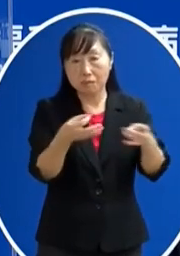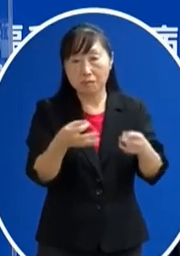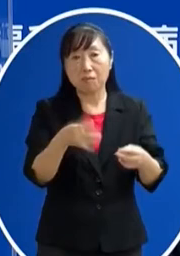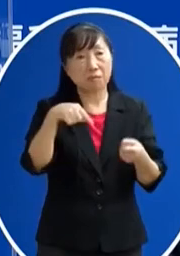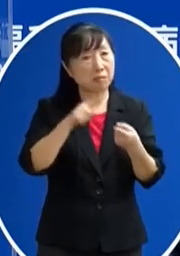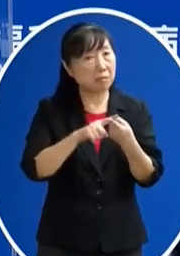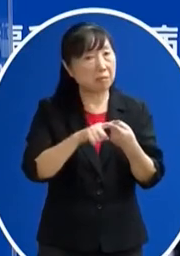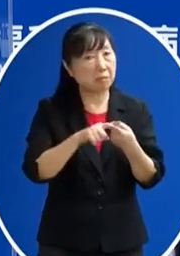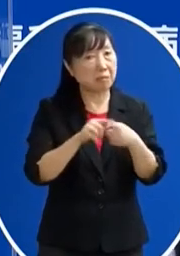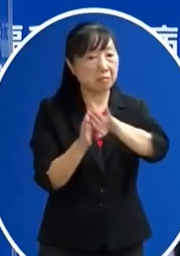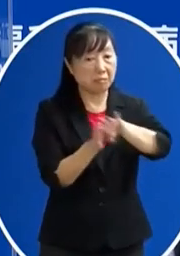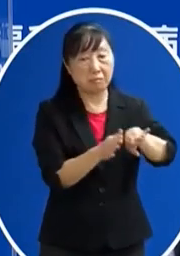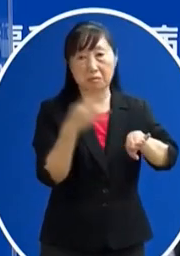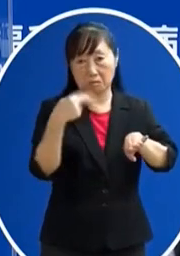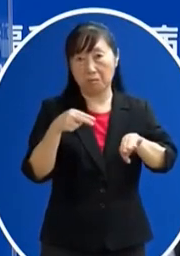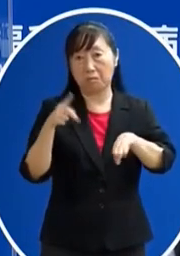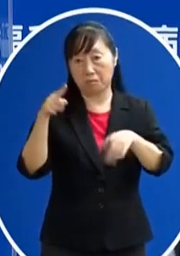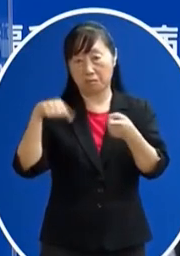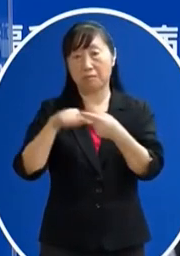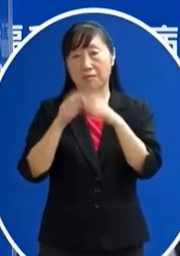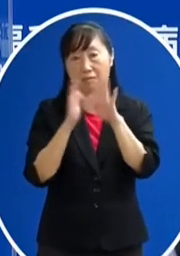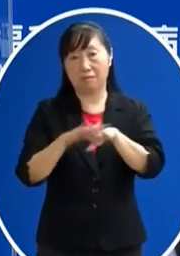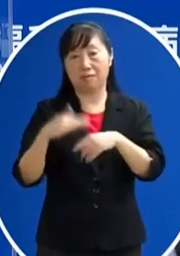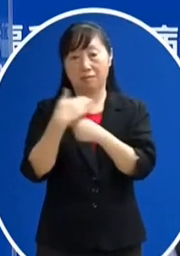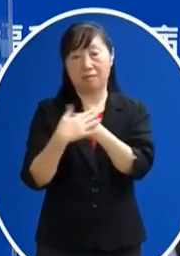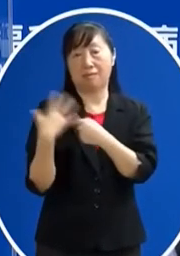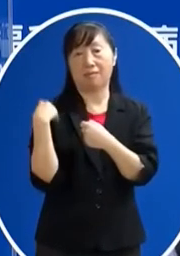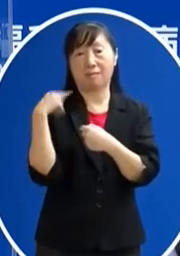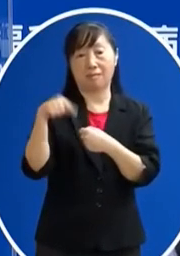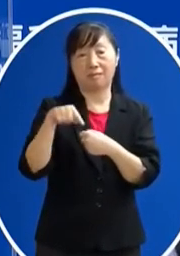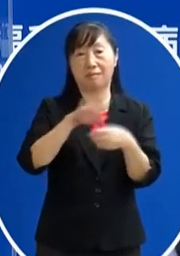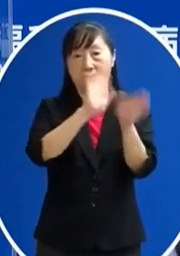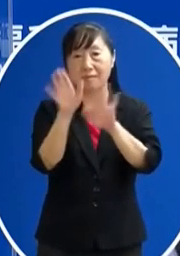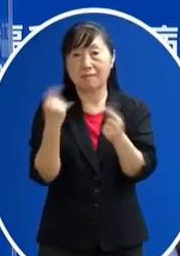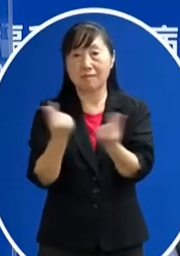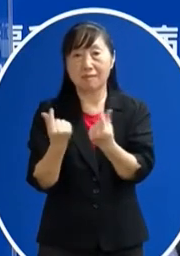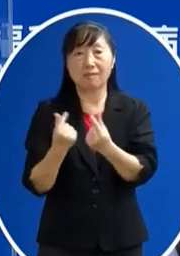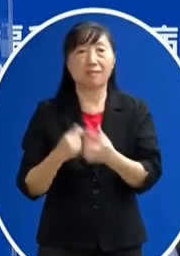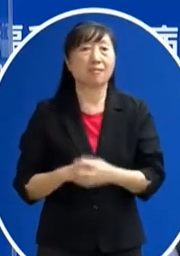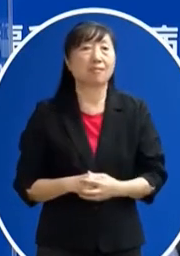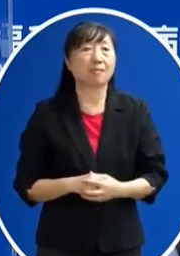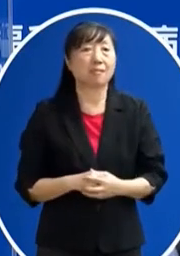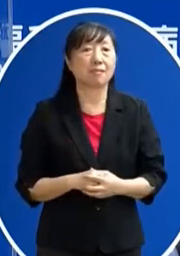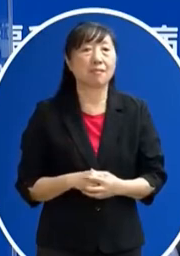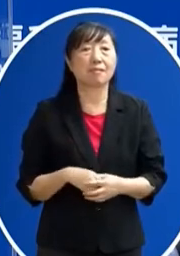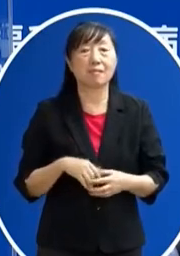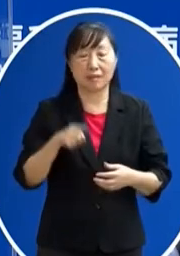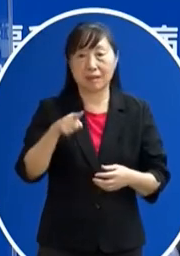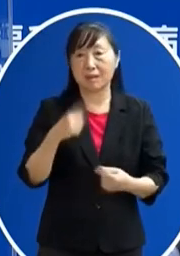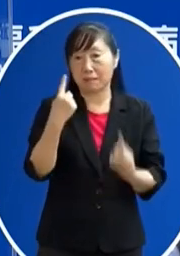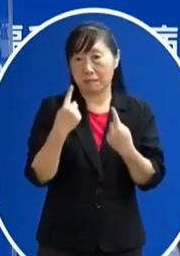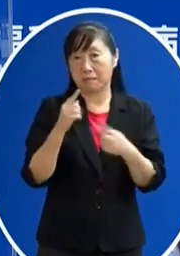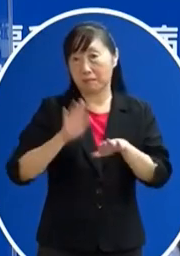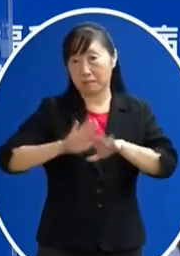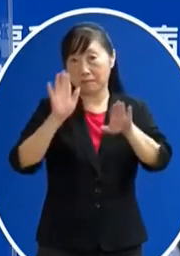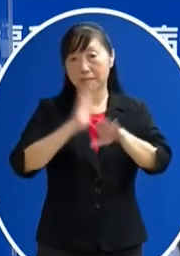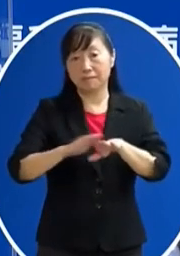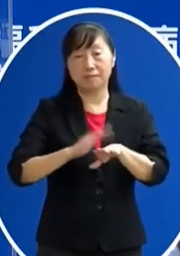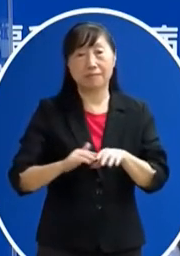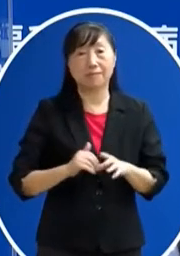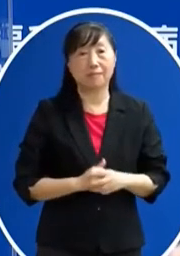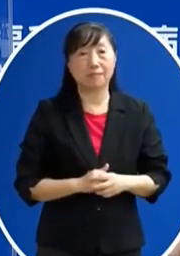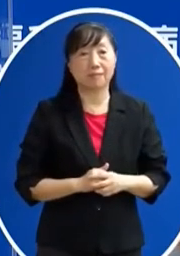则应该是哈维持在这样的一个哈确诊的案例数。好，那比较好的情况下，它还是会持续